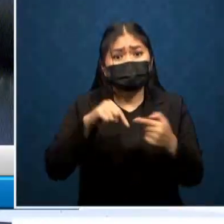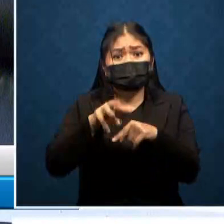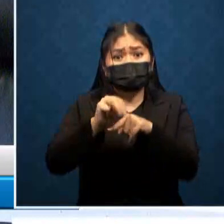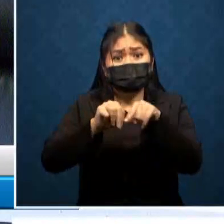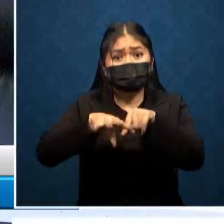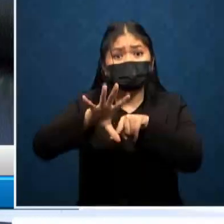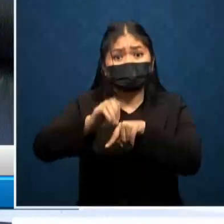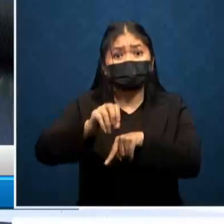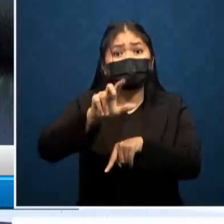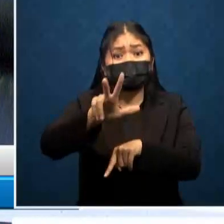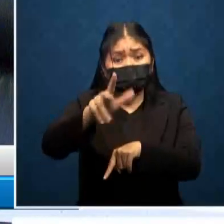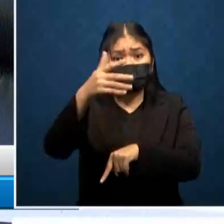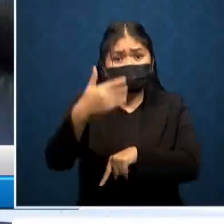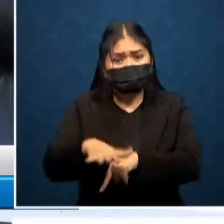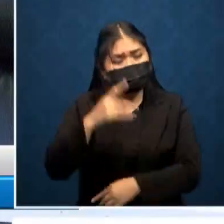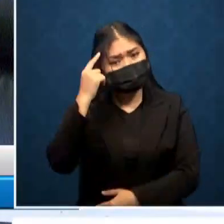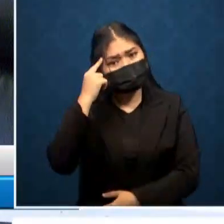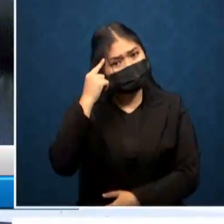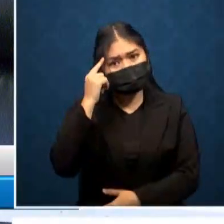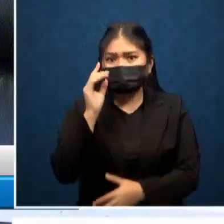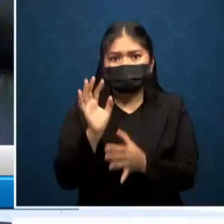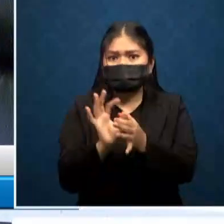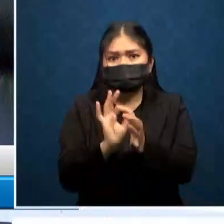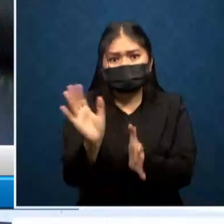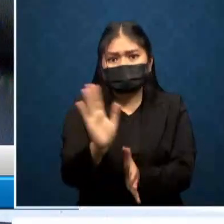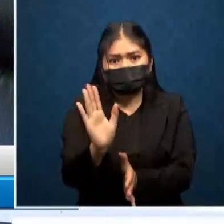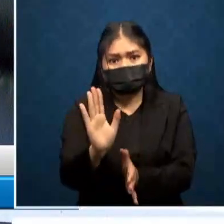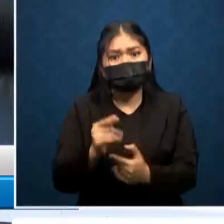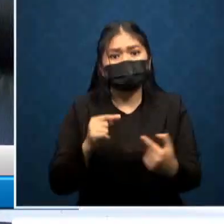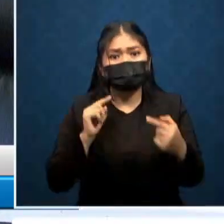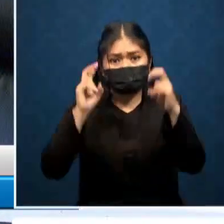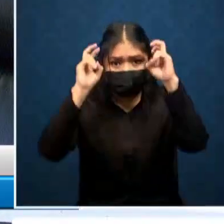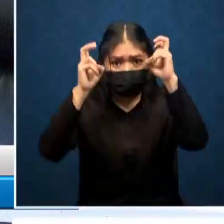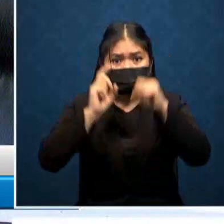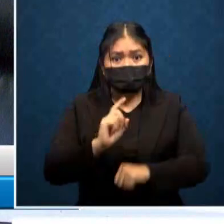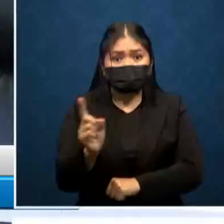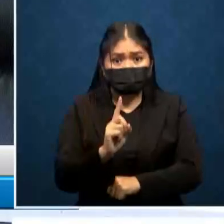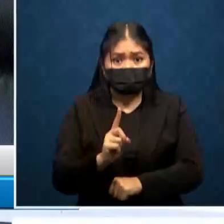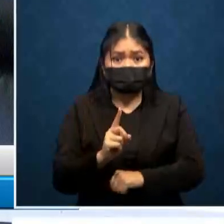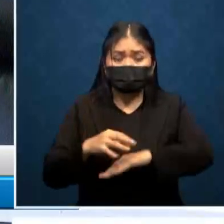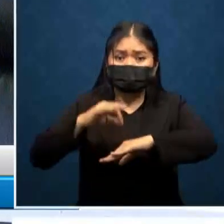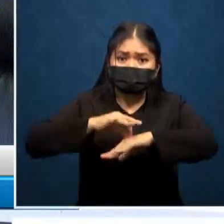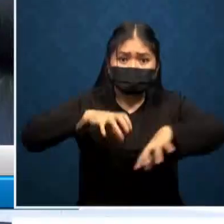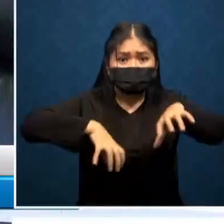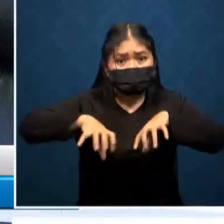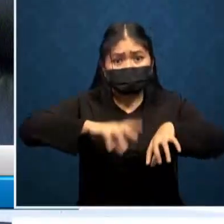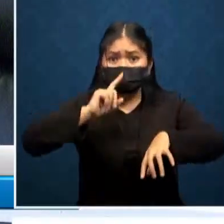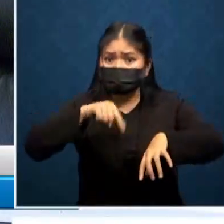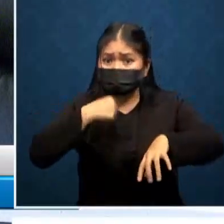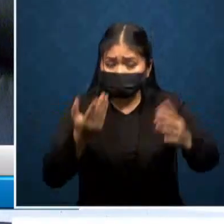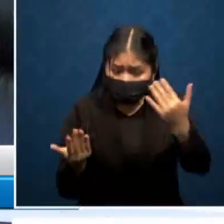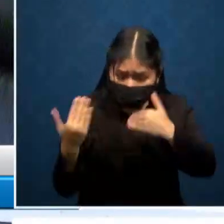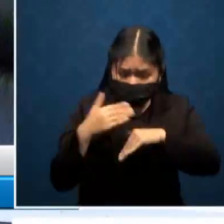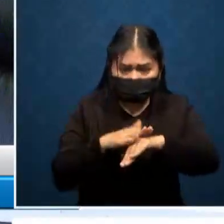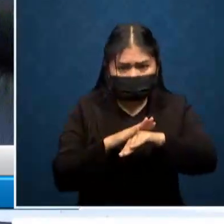นะนะครับผมไม่ห่วงนะครับเรื่องของการจัดตั้งมีใครมาบ้างนะผมขอให้เป็น